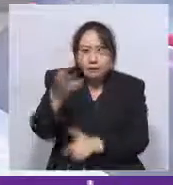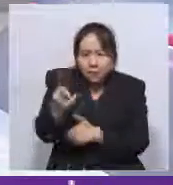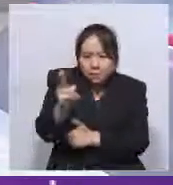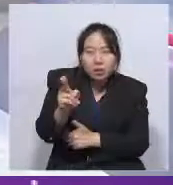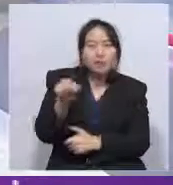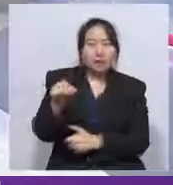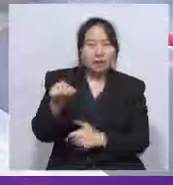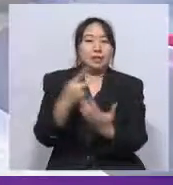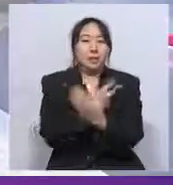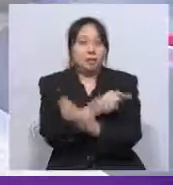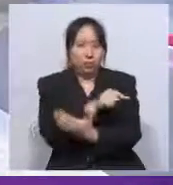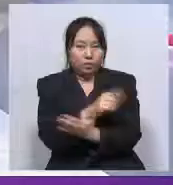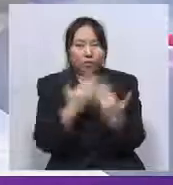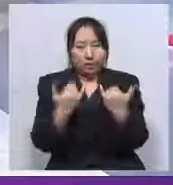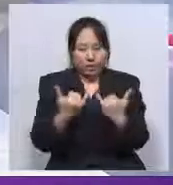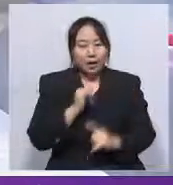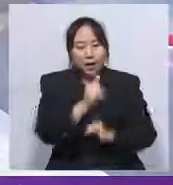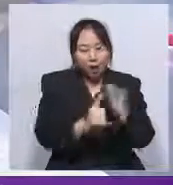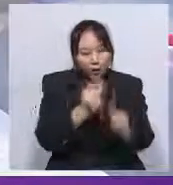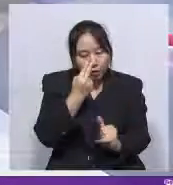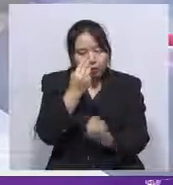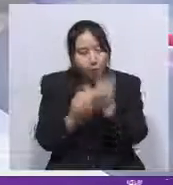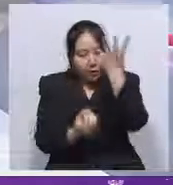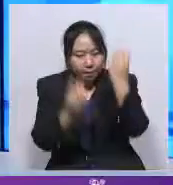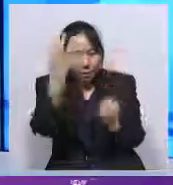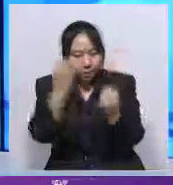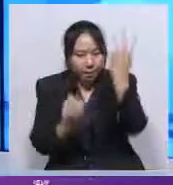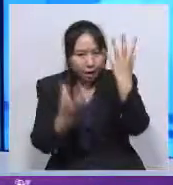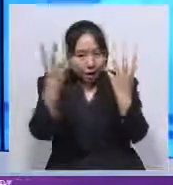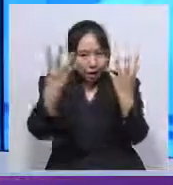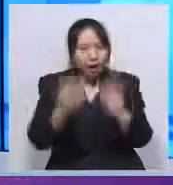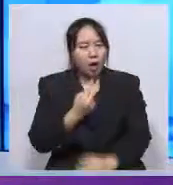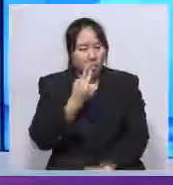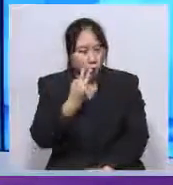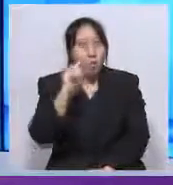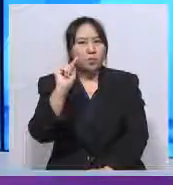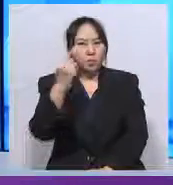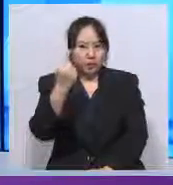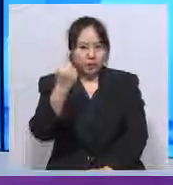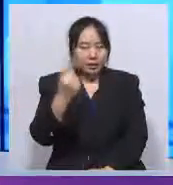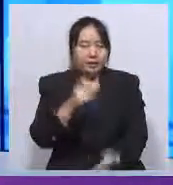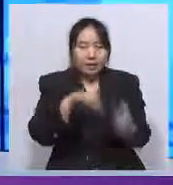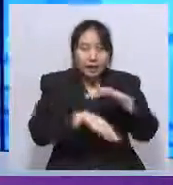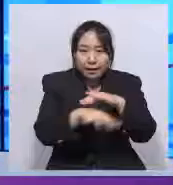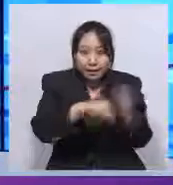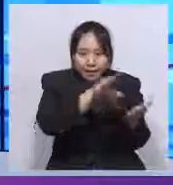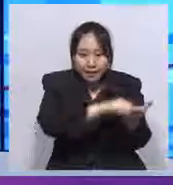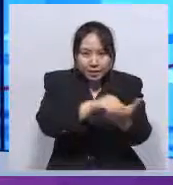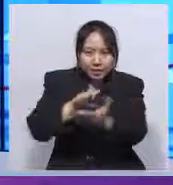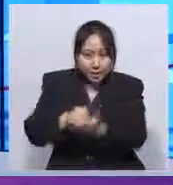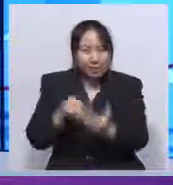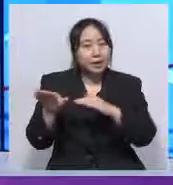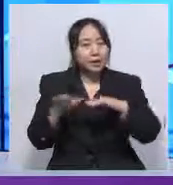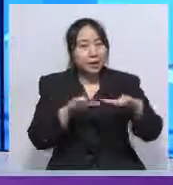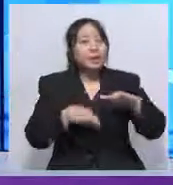นะคะวันนี้เจ้าหน้าที่ก็เข้าพื้นที่ไปในเขตรักษาพันธุ์สัตว์ป่าทุ่งใหญ่นเรศวรด้านตะวันตกอีกครั้งนึงนะคะเพื่อเก็บหลักฐานเพิ่มเติมแล้วก็เ